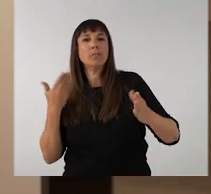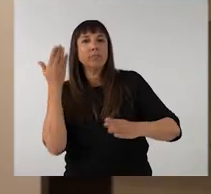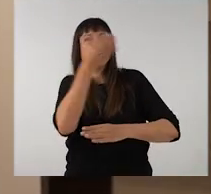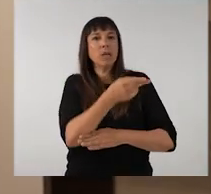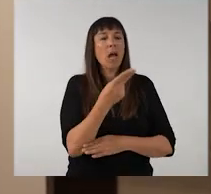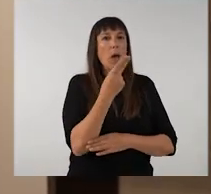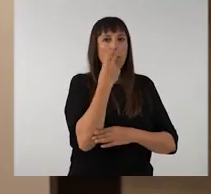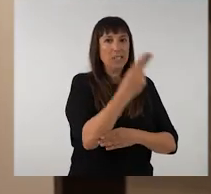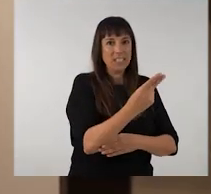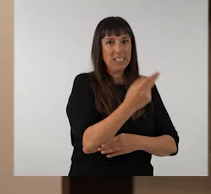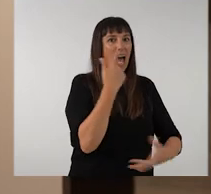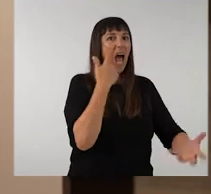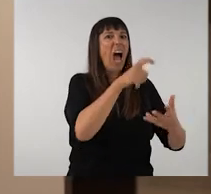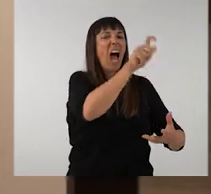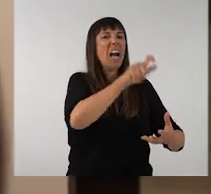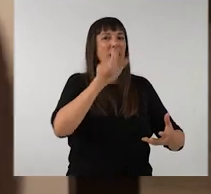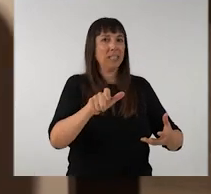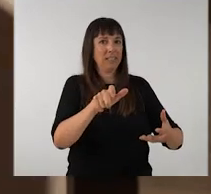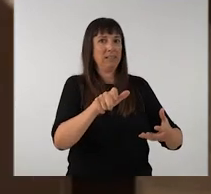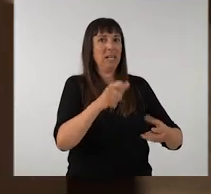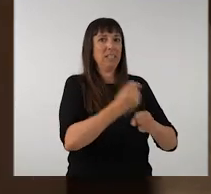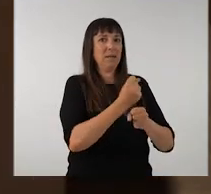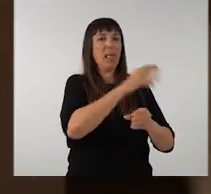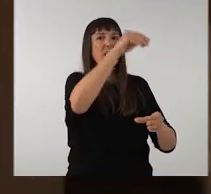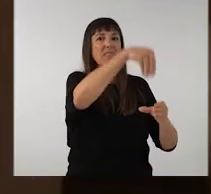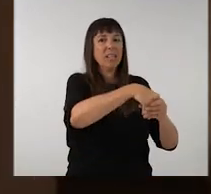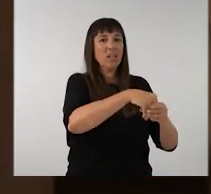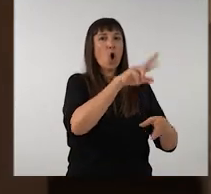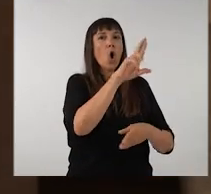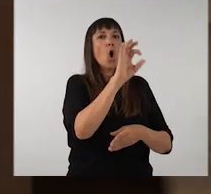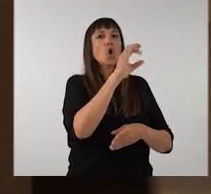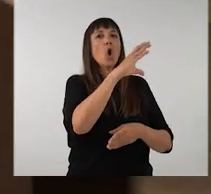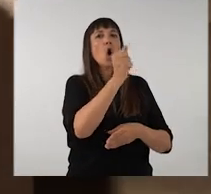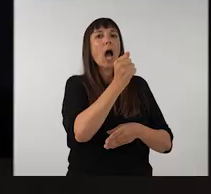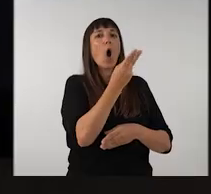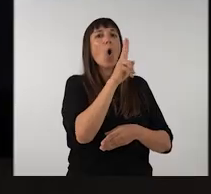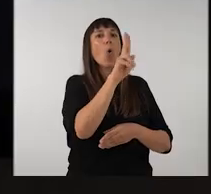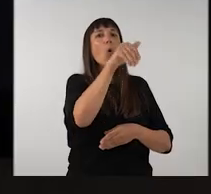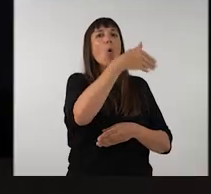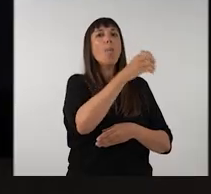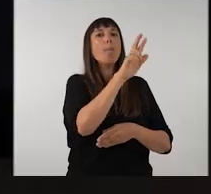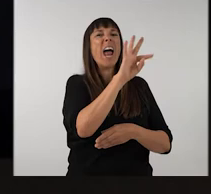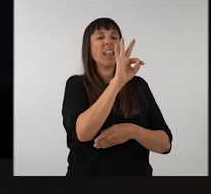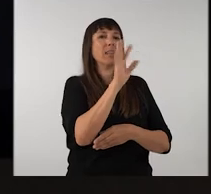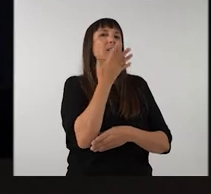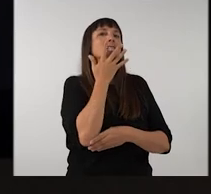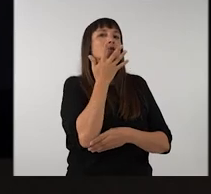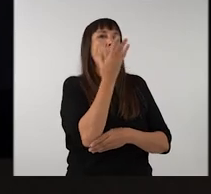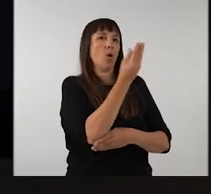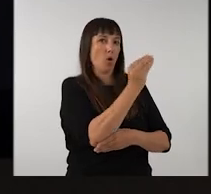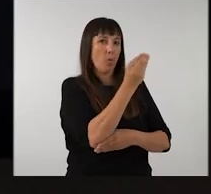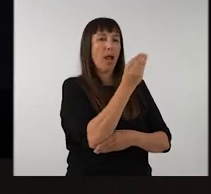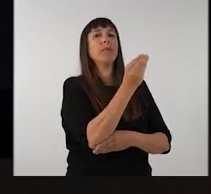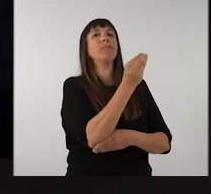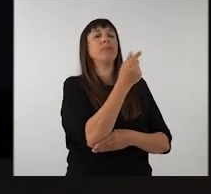visita als artistes residents de Rocambole, que és quelcom que al llarg dels 3 darrers anys vinc fent i que agraeixo.